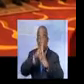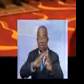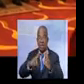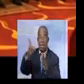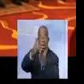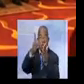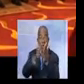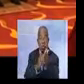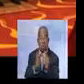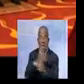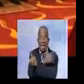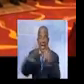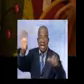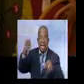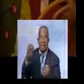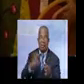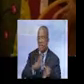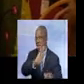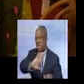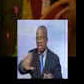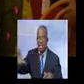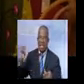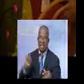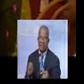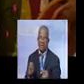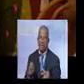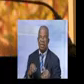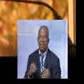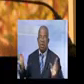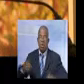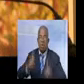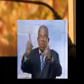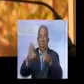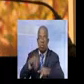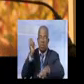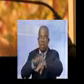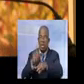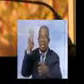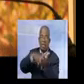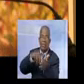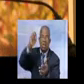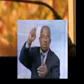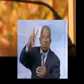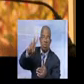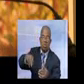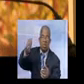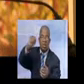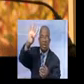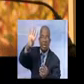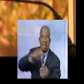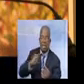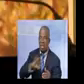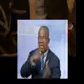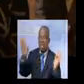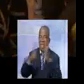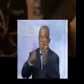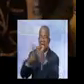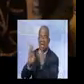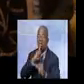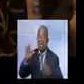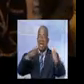plan d'action national au cours de la période 2012-2014, l'atelier a noté avec satisfaction que de